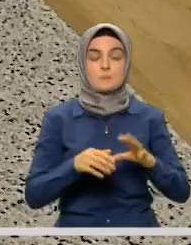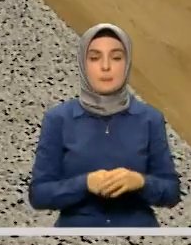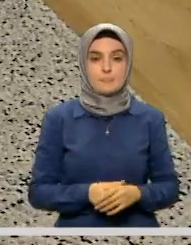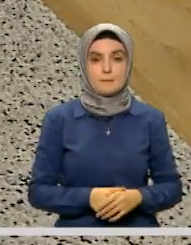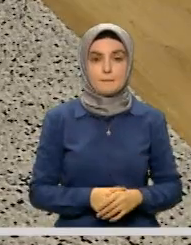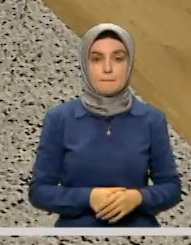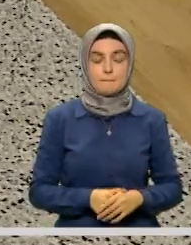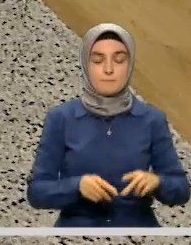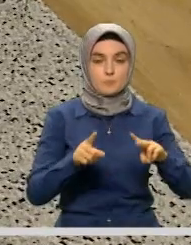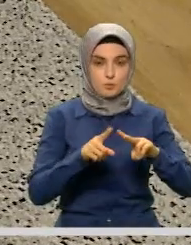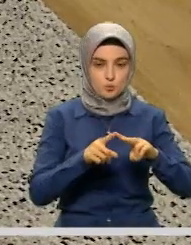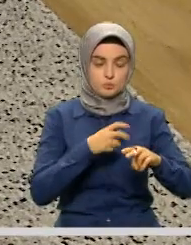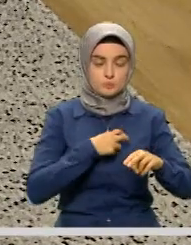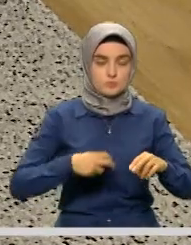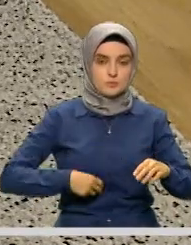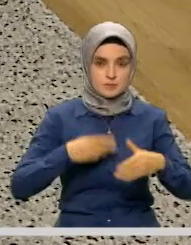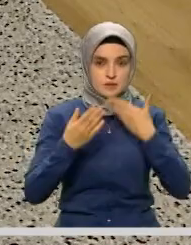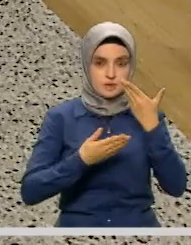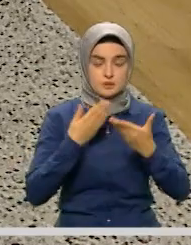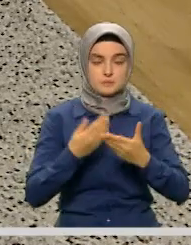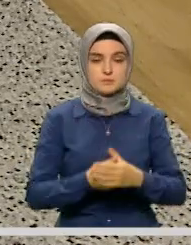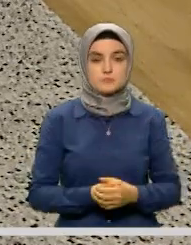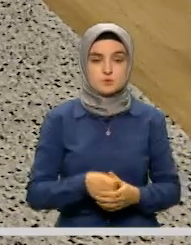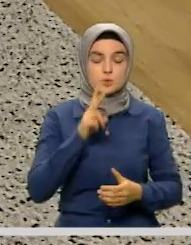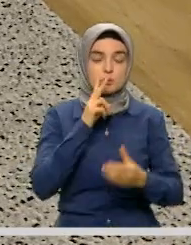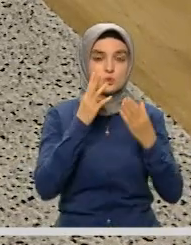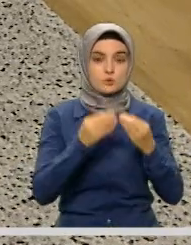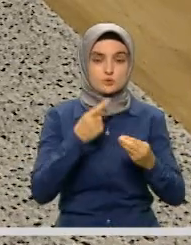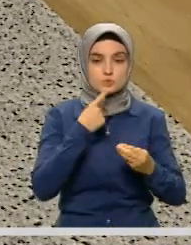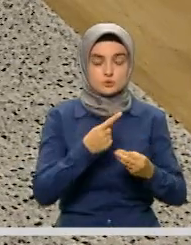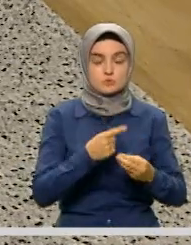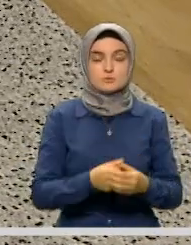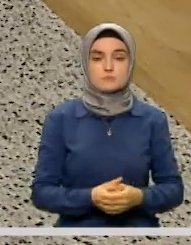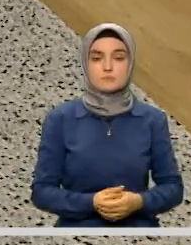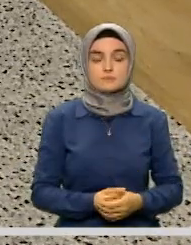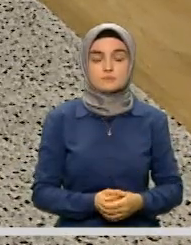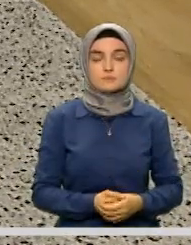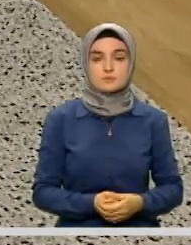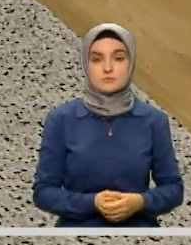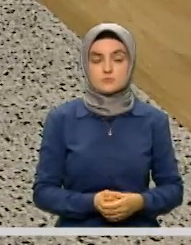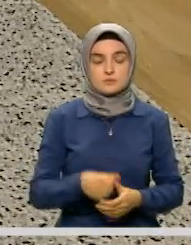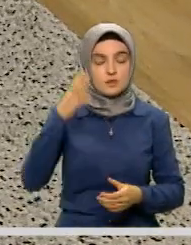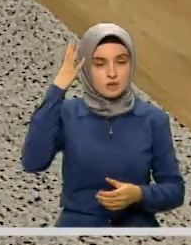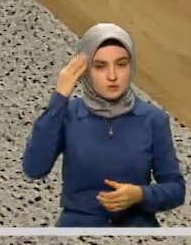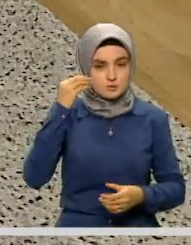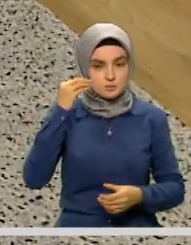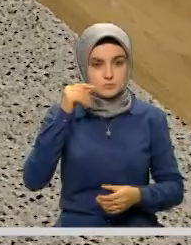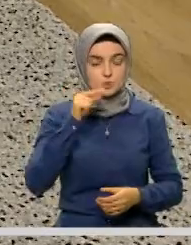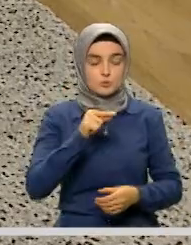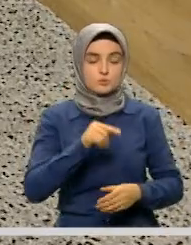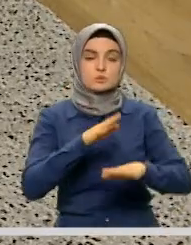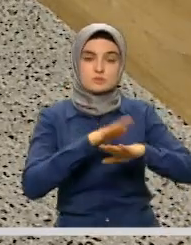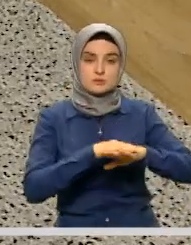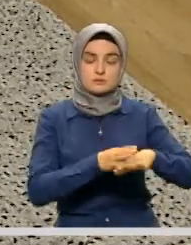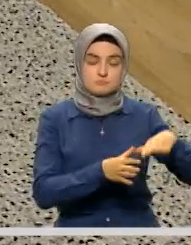geleceğiz hocam. Nuh Aleyhisselam'da bir sonraki bölümde soracağım. Son olarak söylediklerinizden benim anladığım fiili yapandadır sorumluluk aslında.